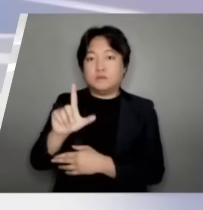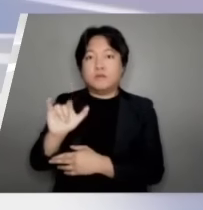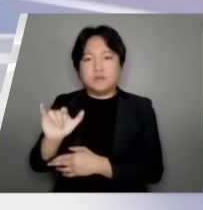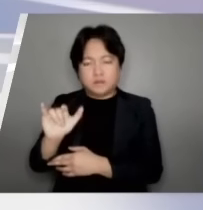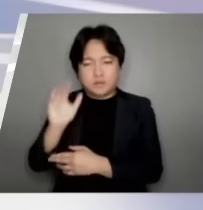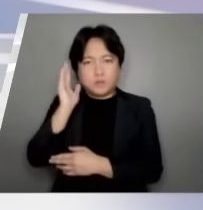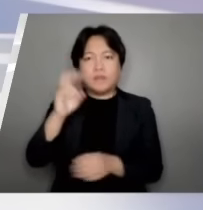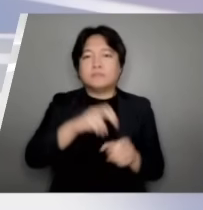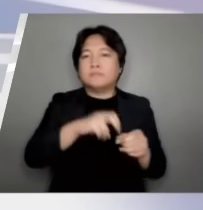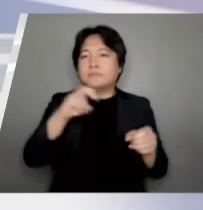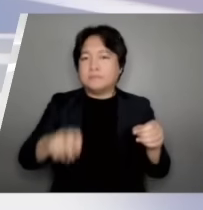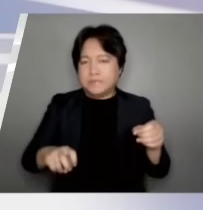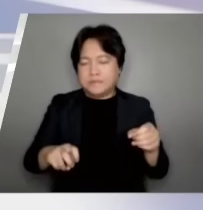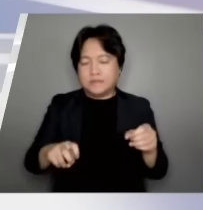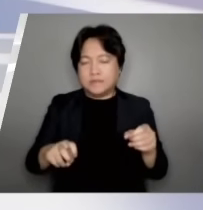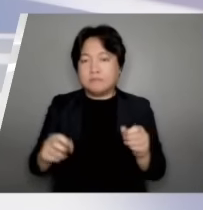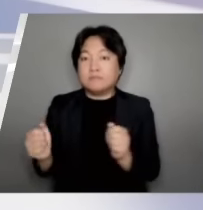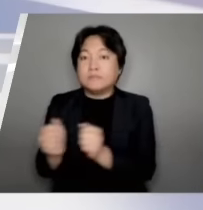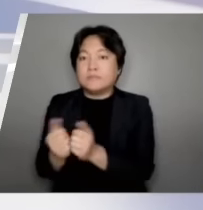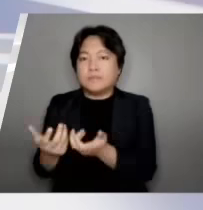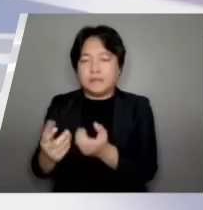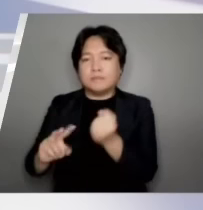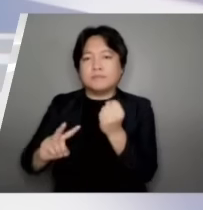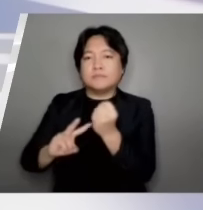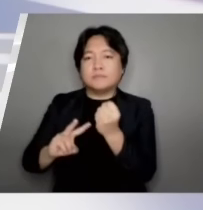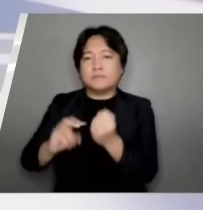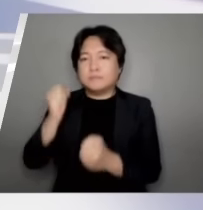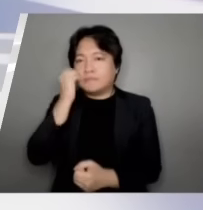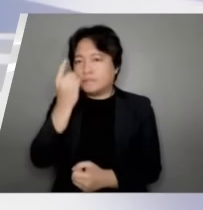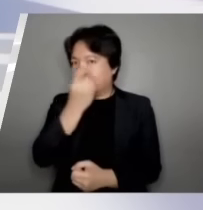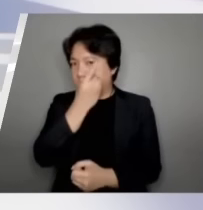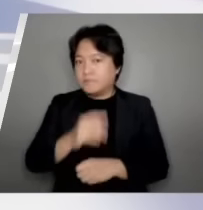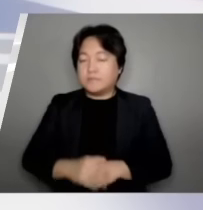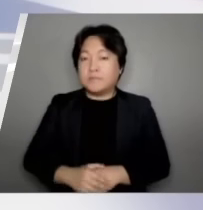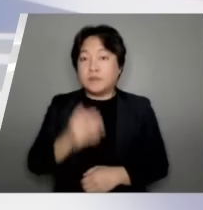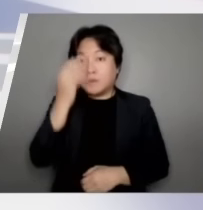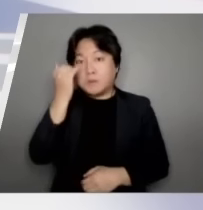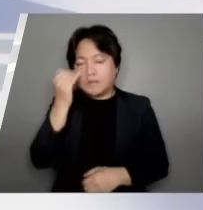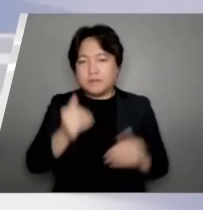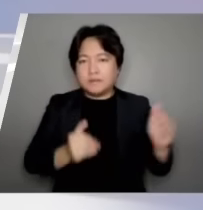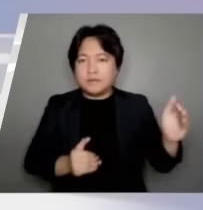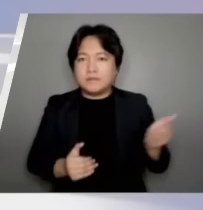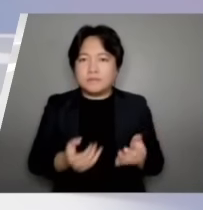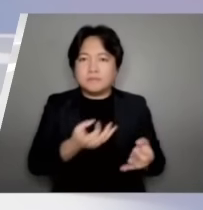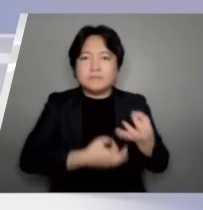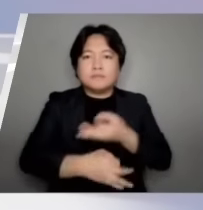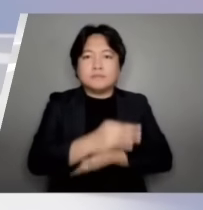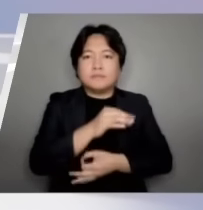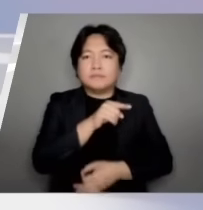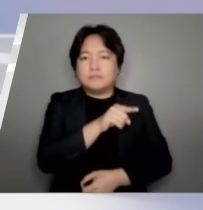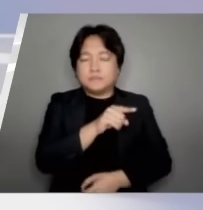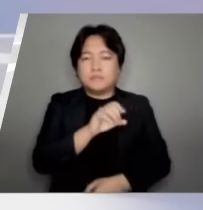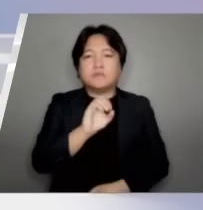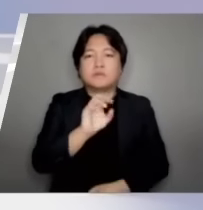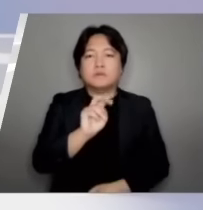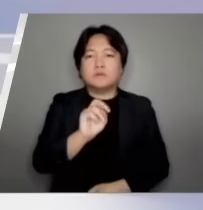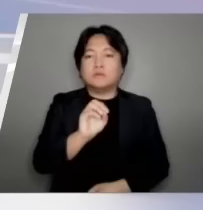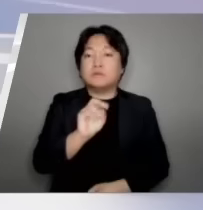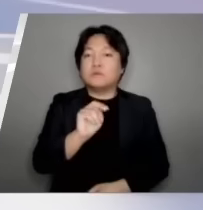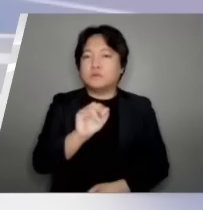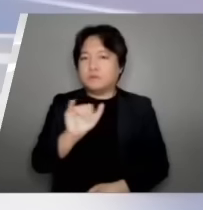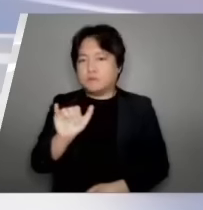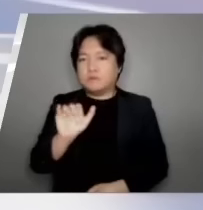Vice President Sara Duterte, para magbigay daan kay incoming Education Secretary Sunny Angara na pumili ng kanyang staff.